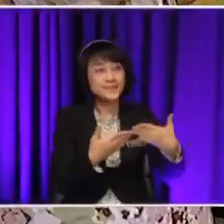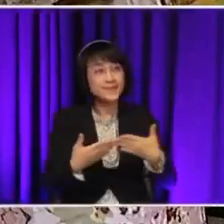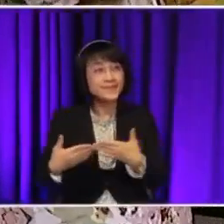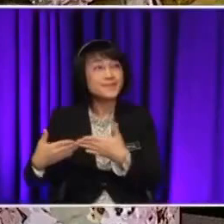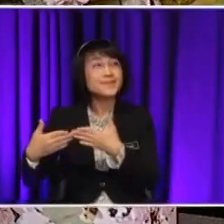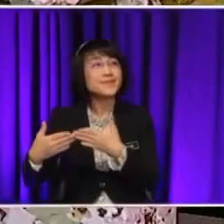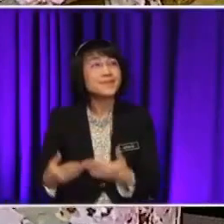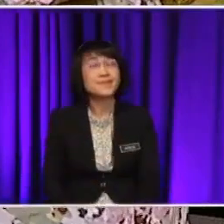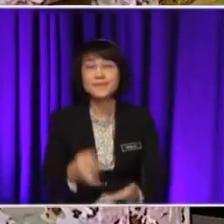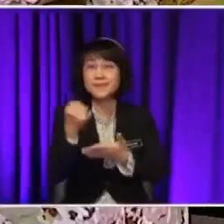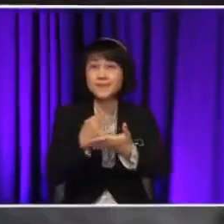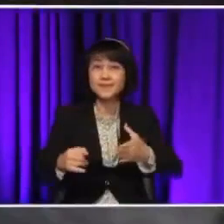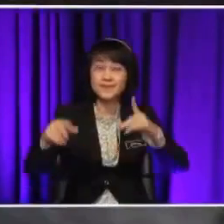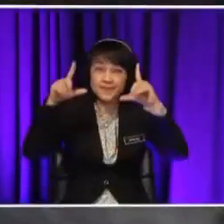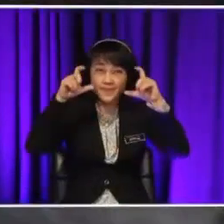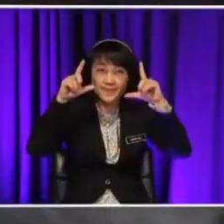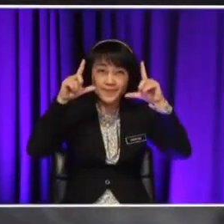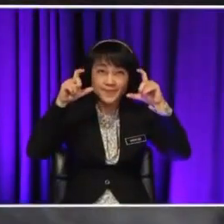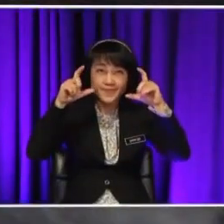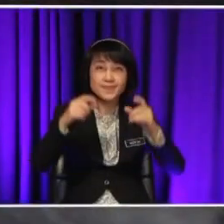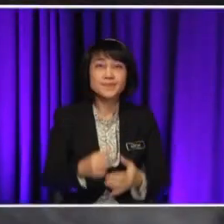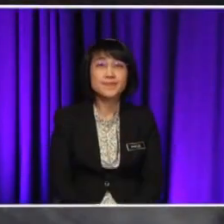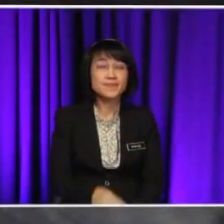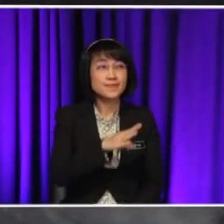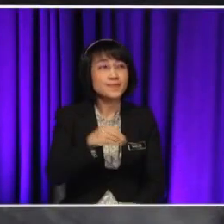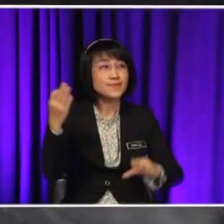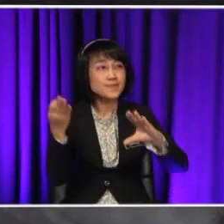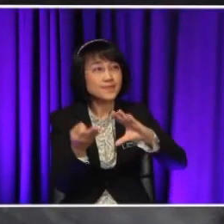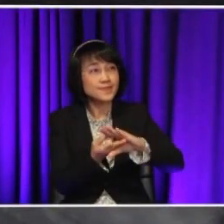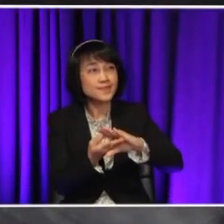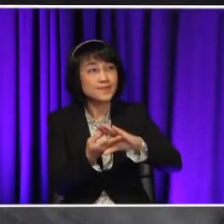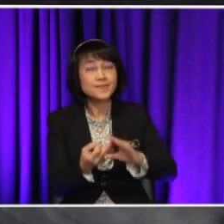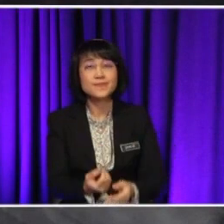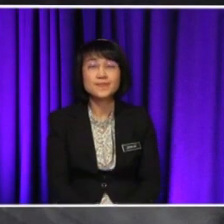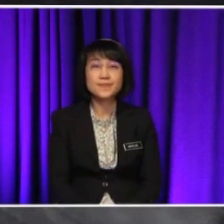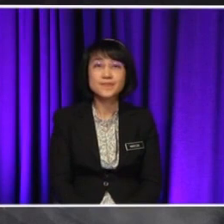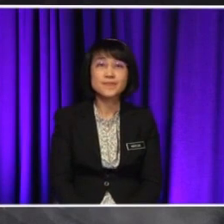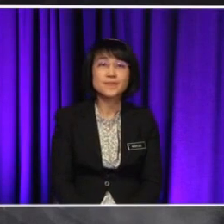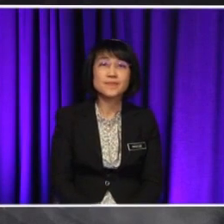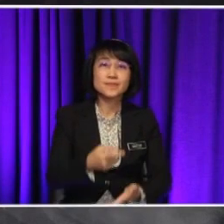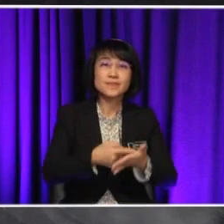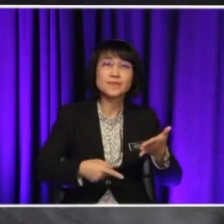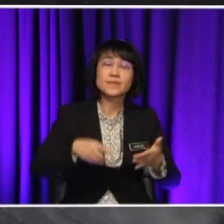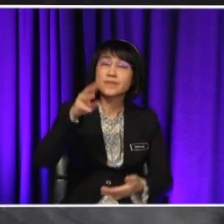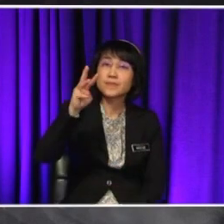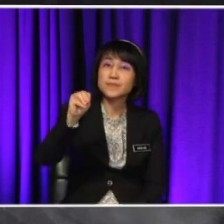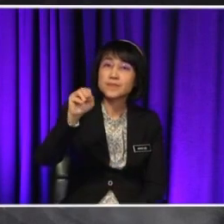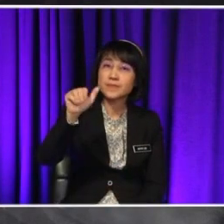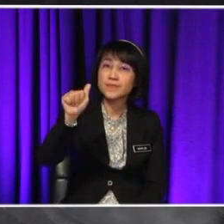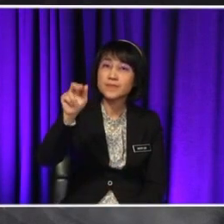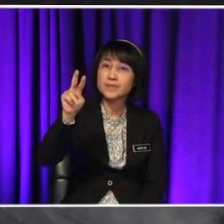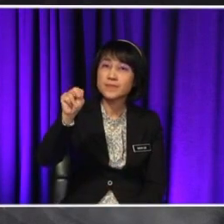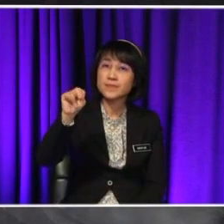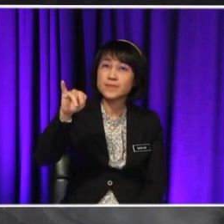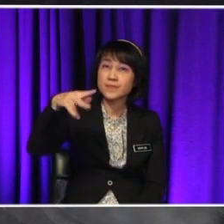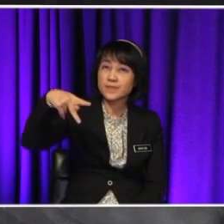kepada seni foto, manipulasi image dan e-portfolio. Okey. Apa maksud manipulasi image? Okey, apabila kita